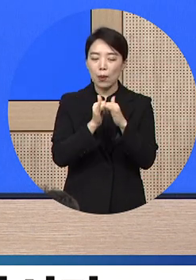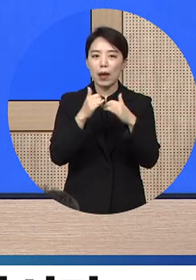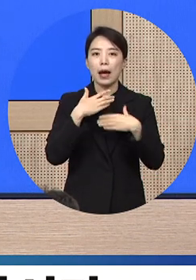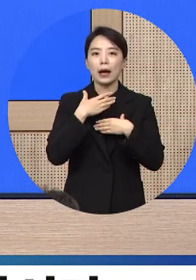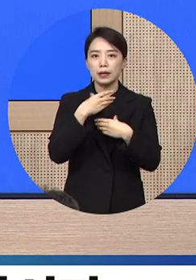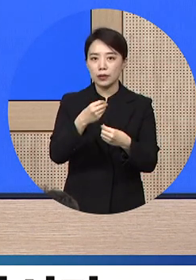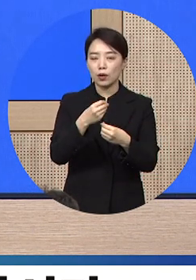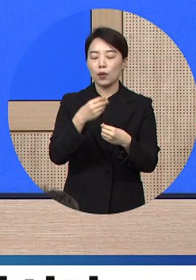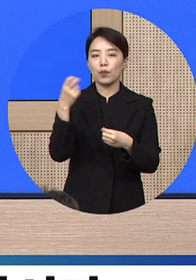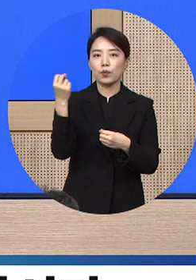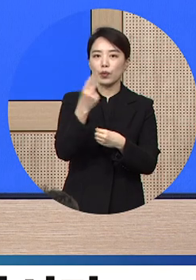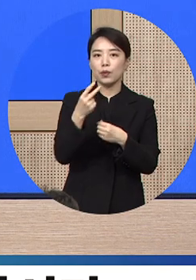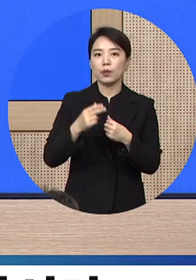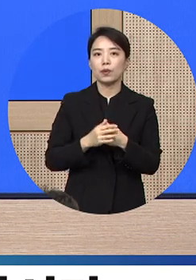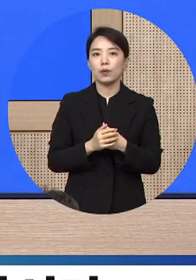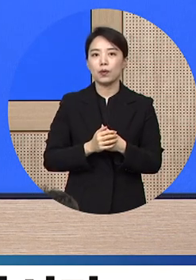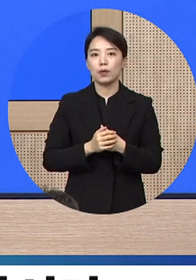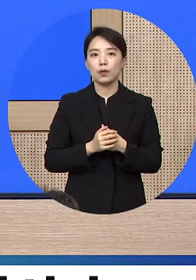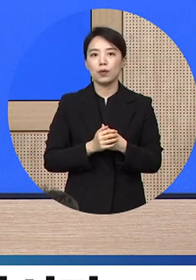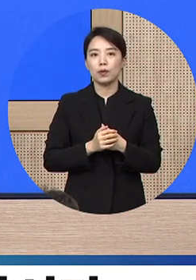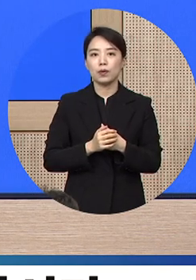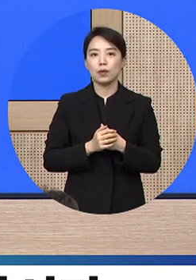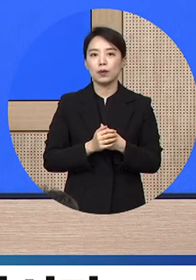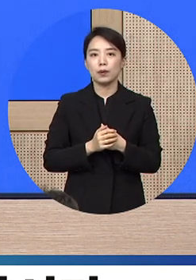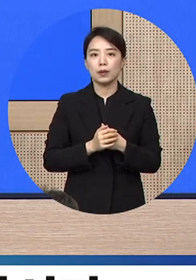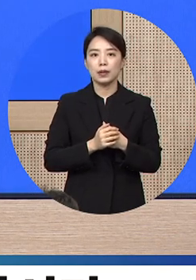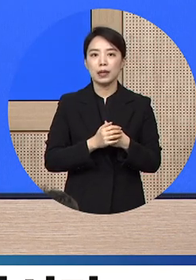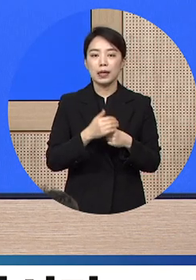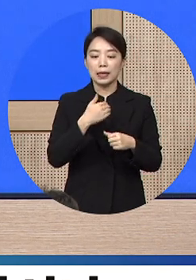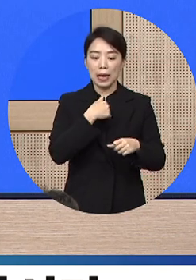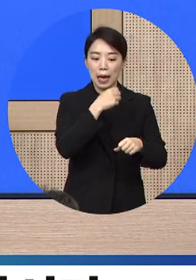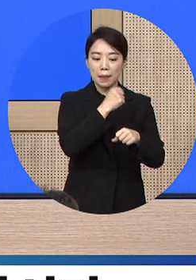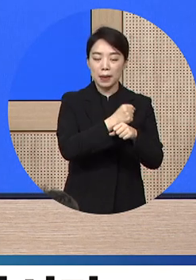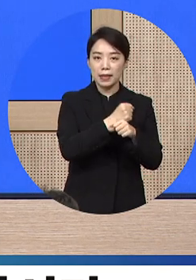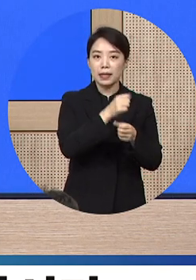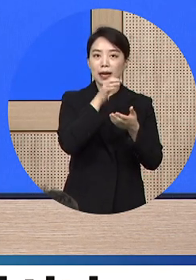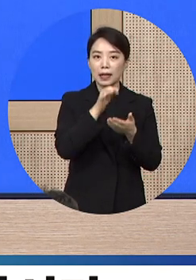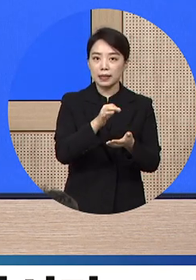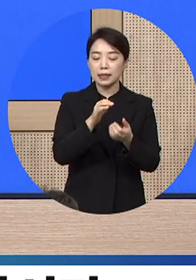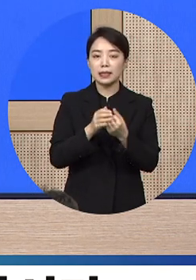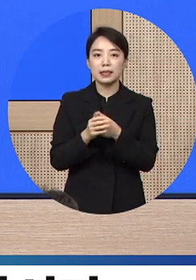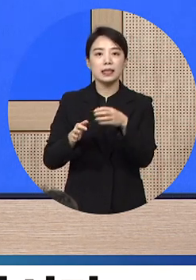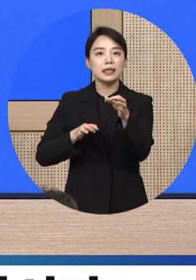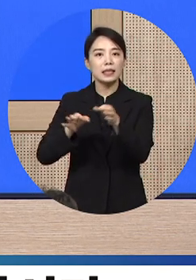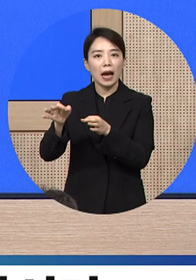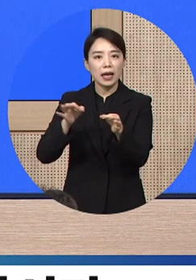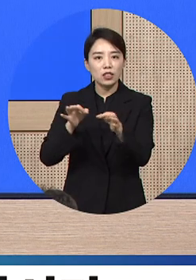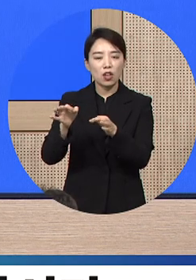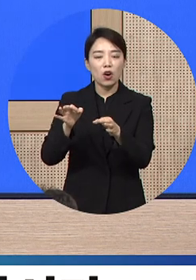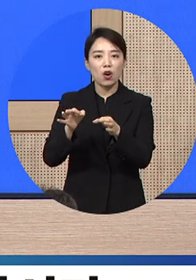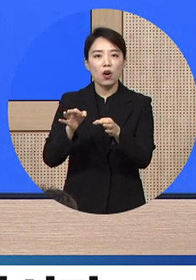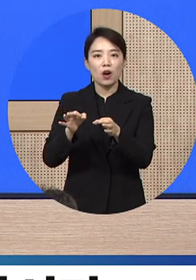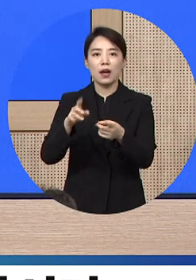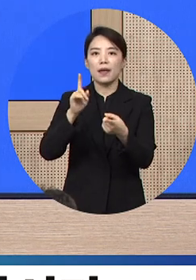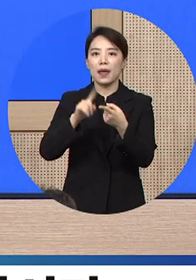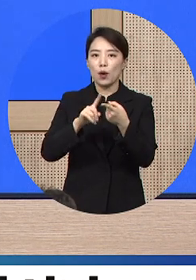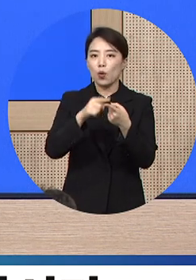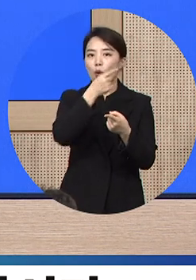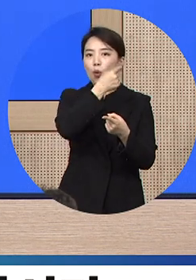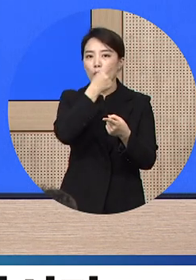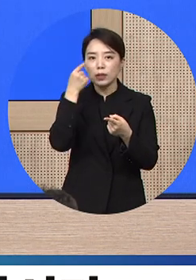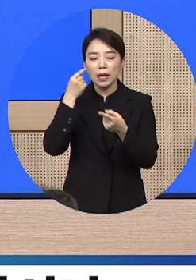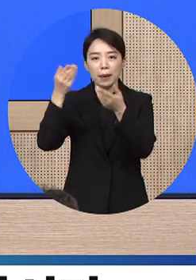확충과 또 자기가 생산하는 사회적 가치를 시장에서 제대로 보상받지 못하는 분들을